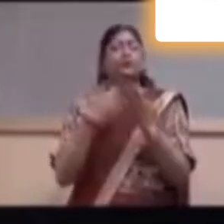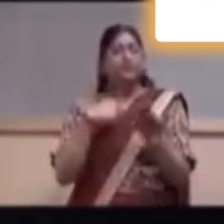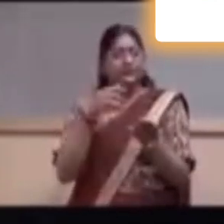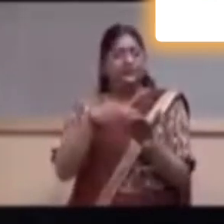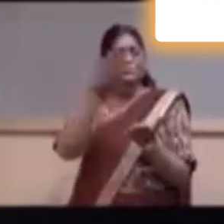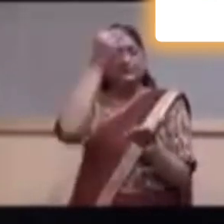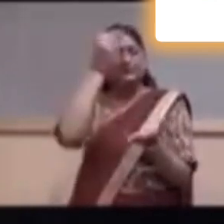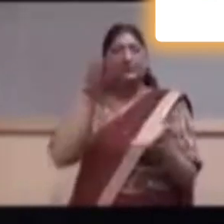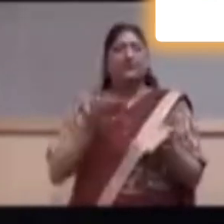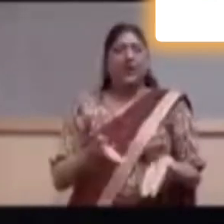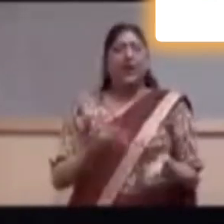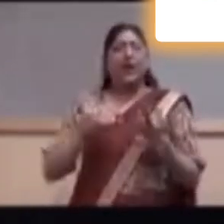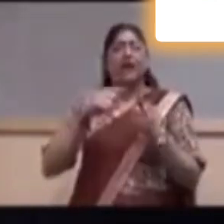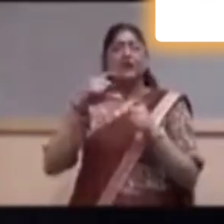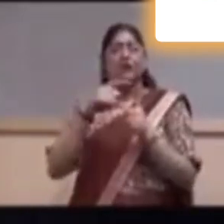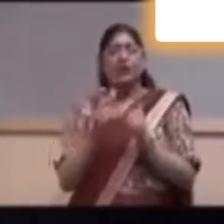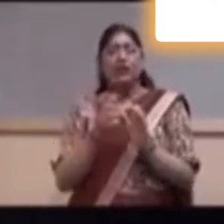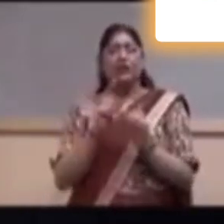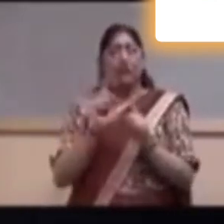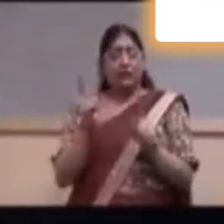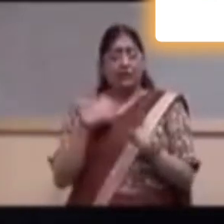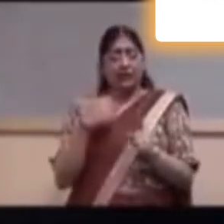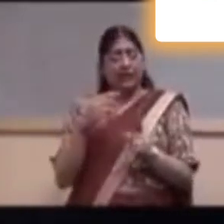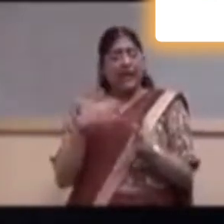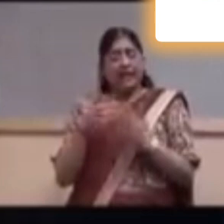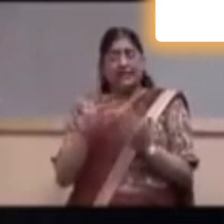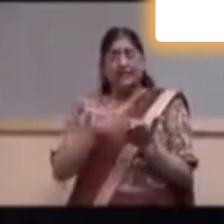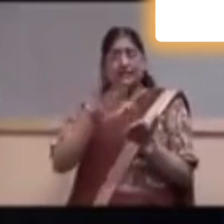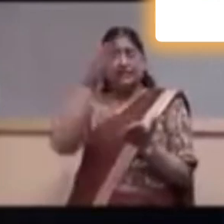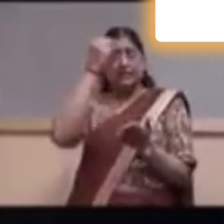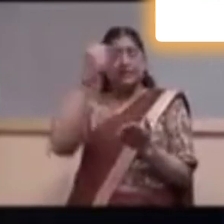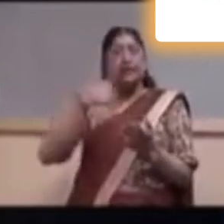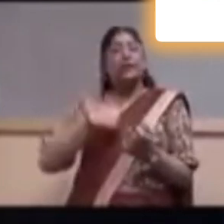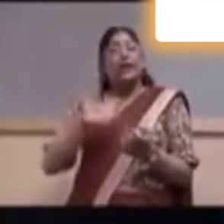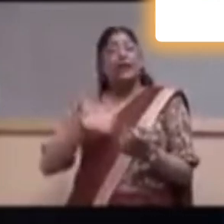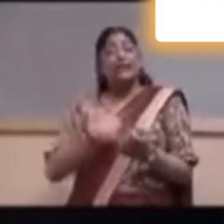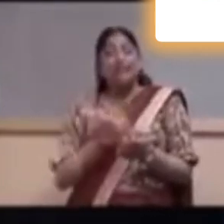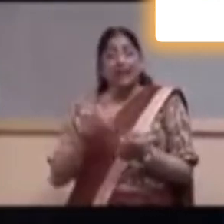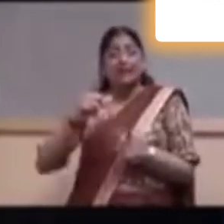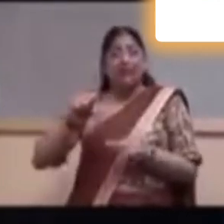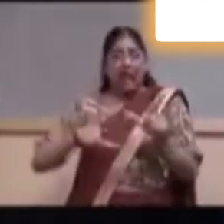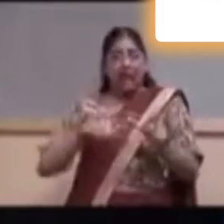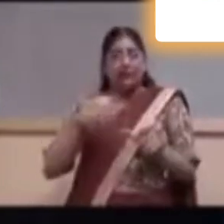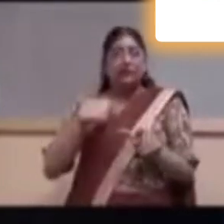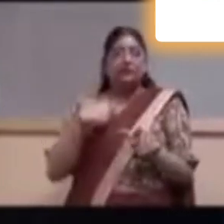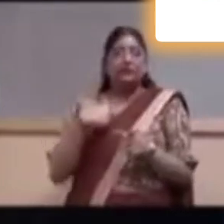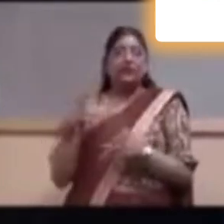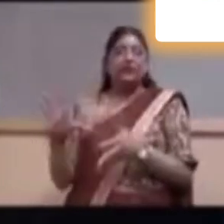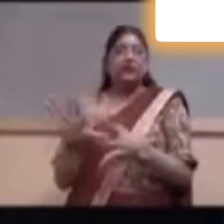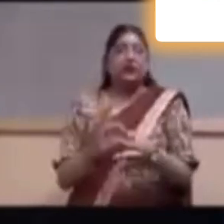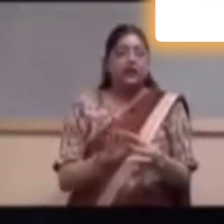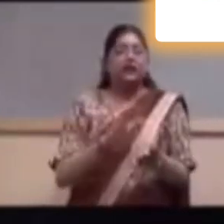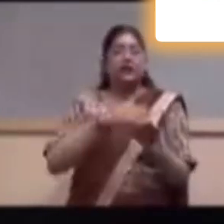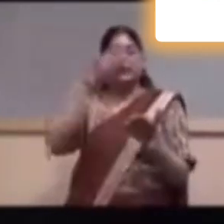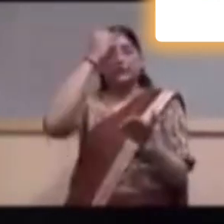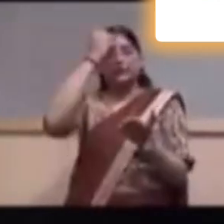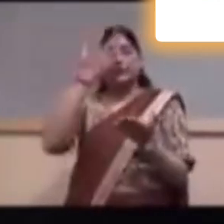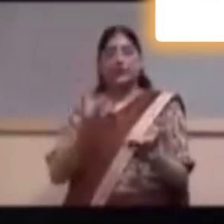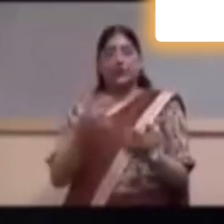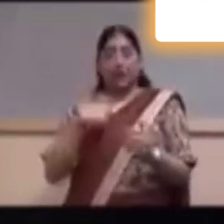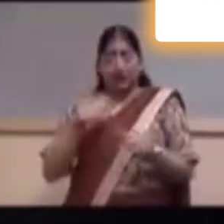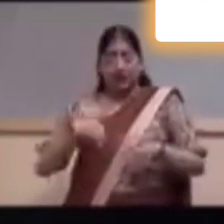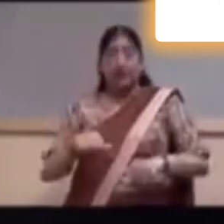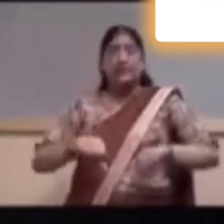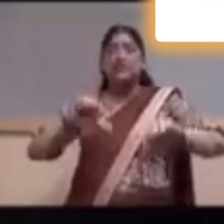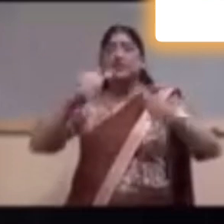इसलिए मेरे समझ जो बनी मेरे मातृभाषा को पढ़ के ही बनी। मैं आज खुद को जितना लायक बना पाया हूँ,